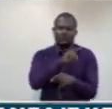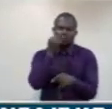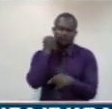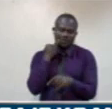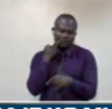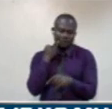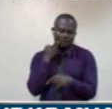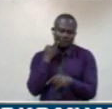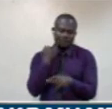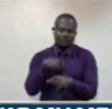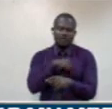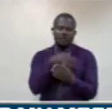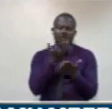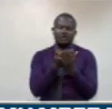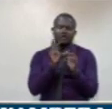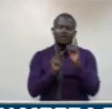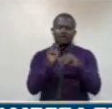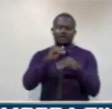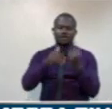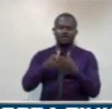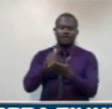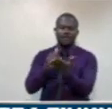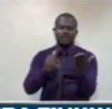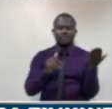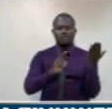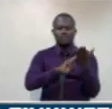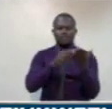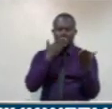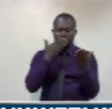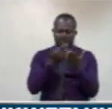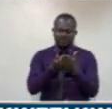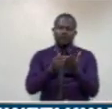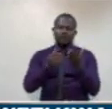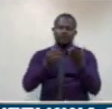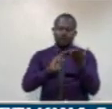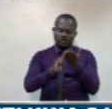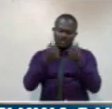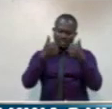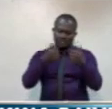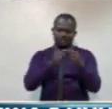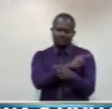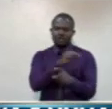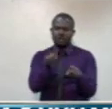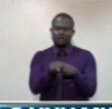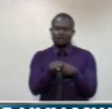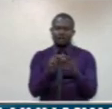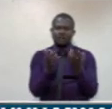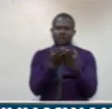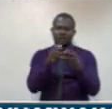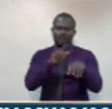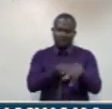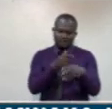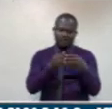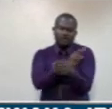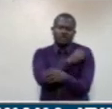akomeye. Icyo twasaba abaturage baturi ahangaha ni uko babyaza umusaruro ibitaro nk'ibi ngibi ni ibitaro bigezweho ni